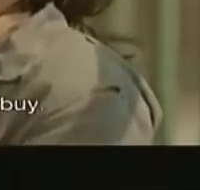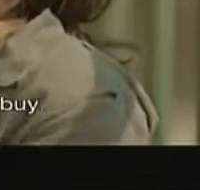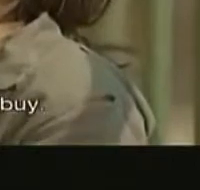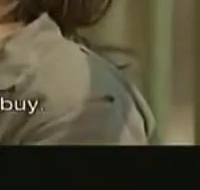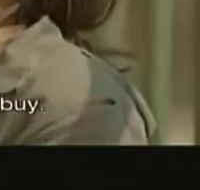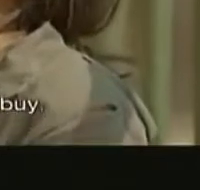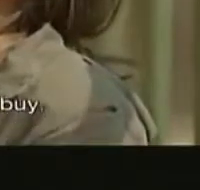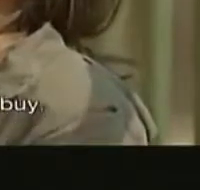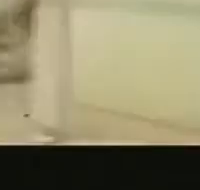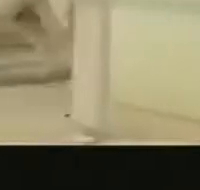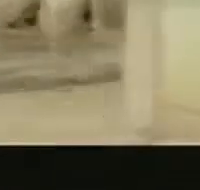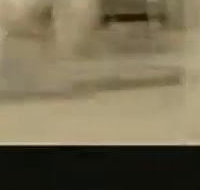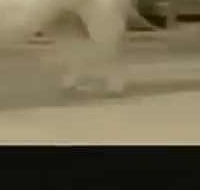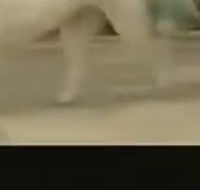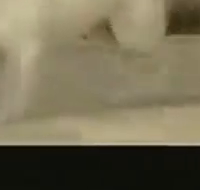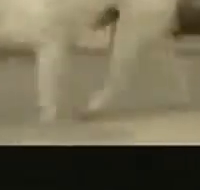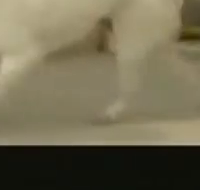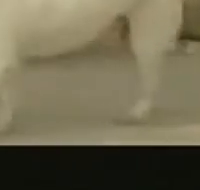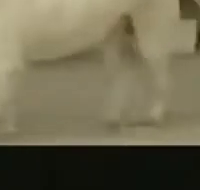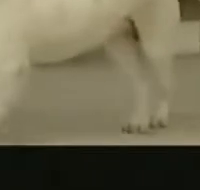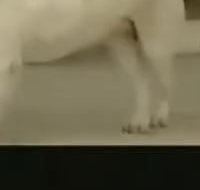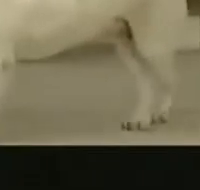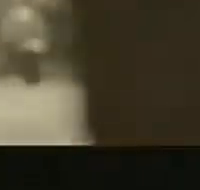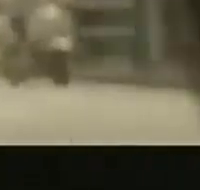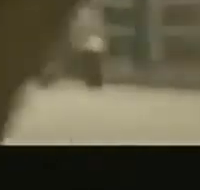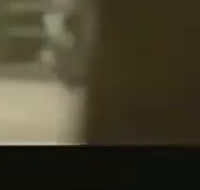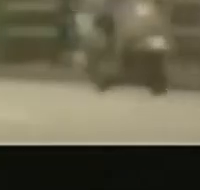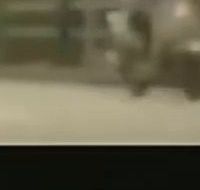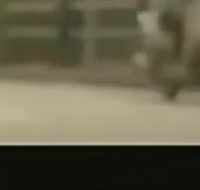ได้ในสิ่งที่เงินซื้อไม่ได้